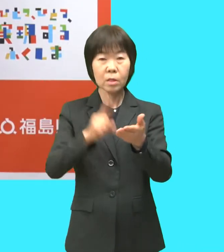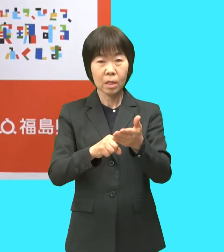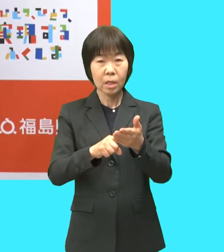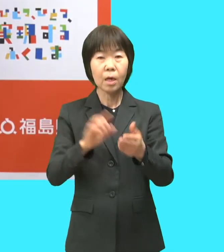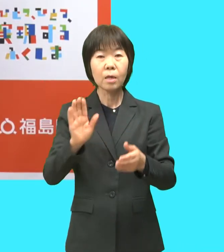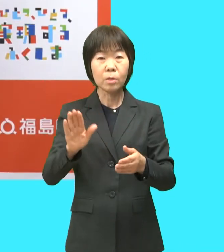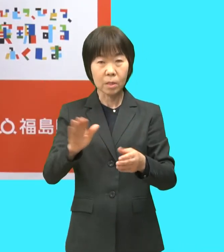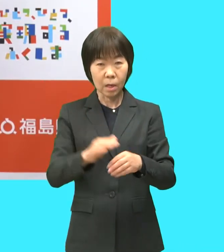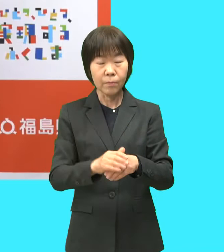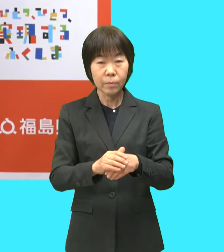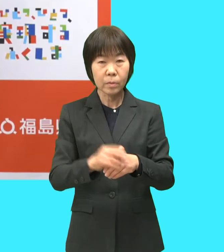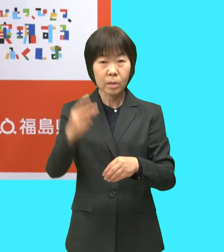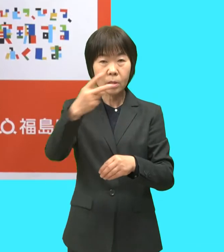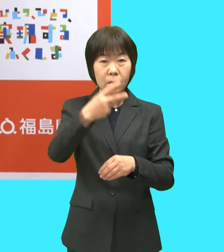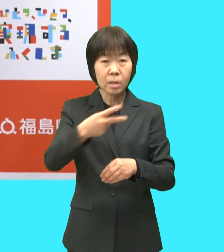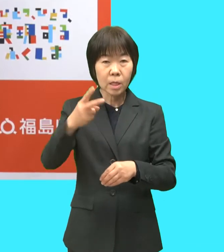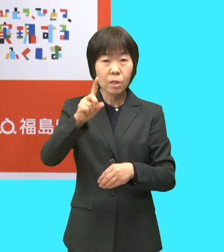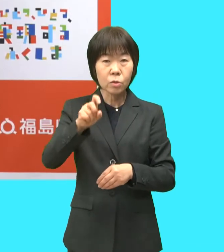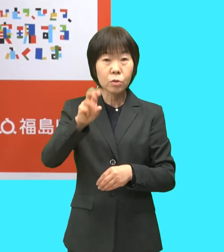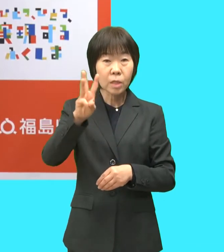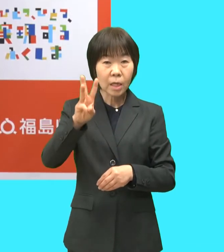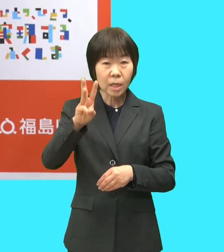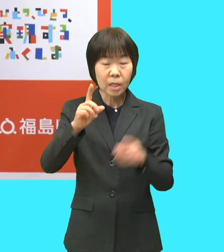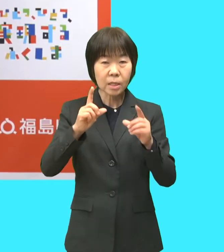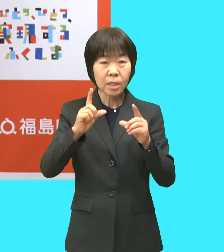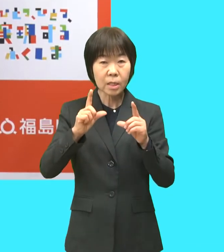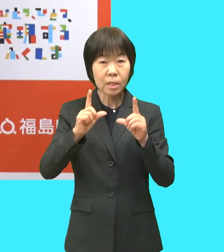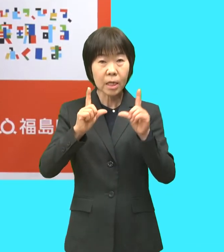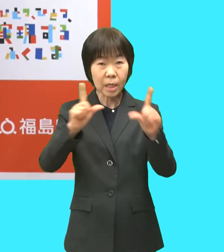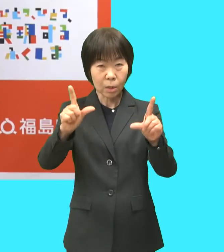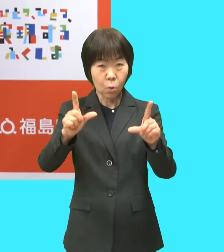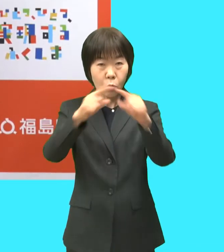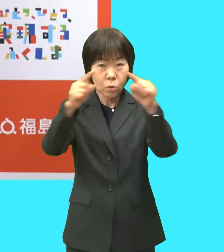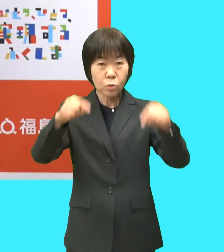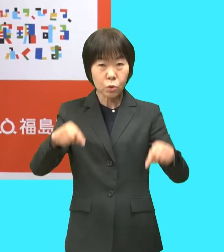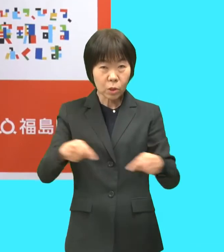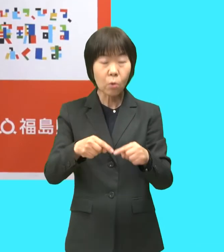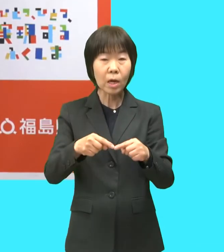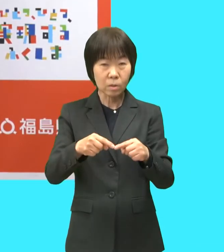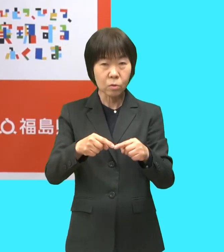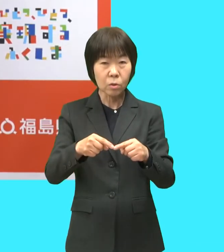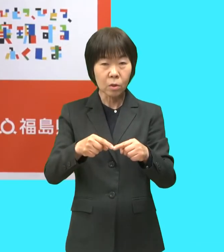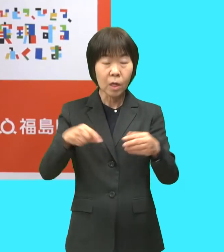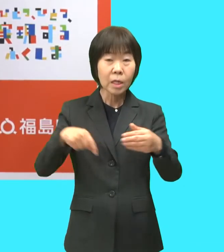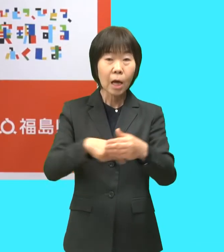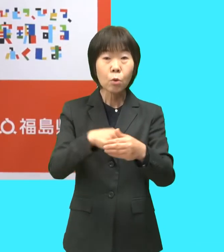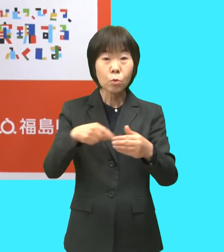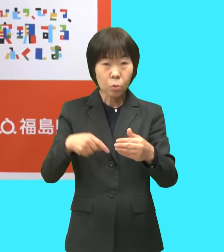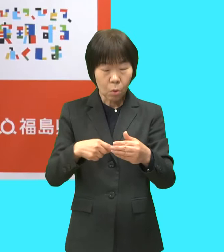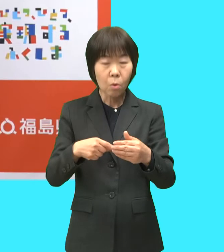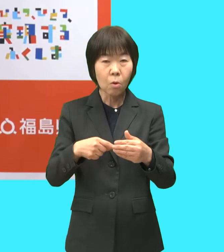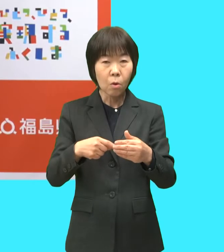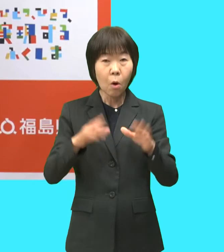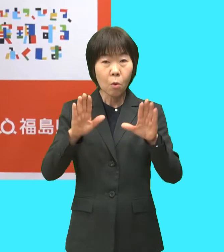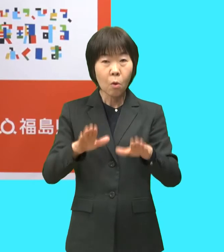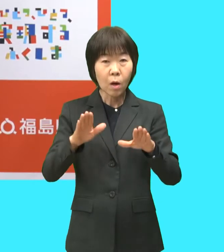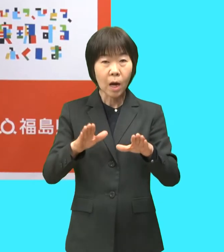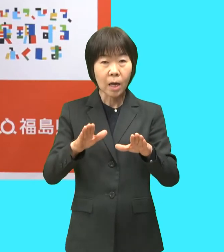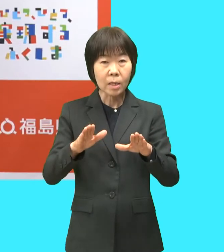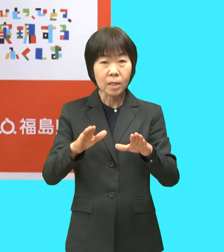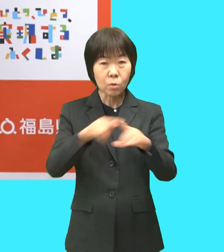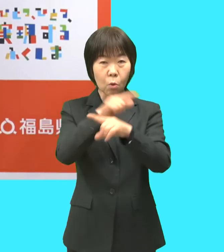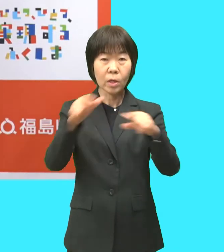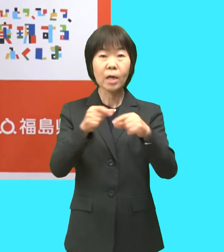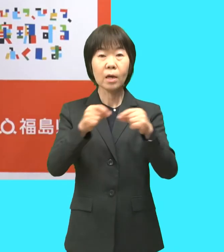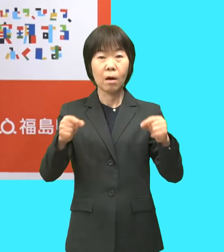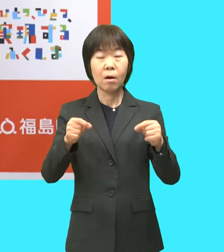ました。2013年に出された報告書における主な知見と今回出された